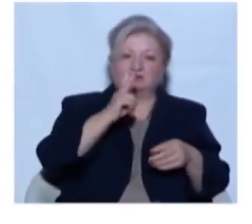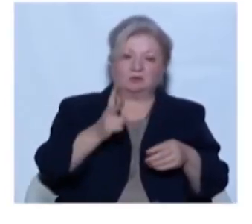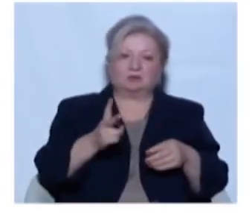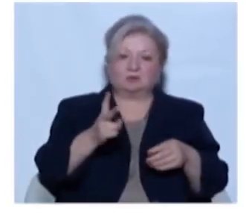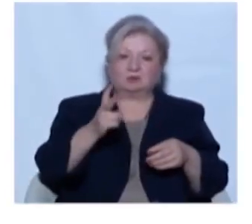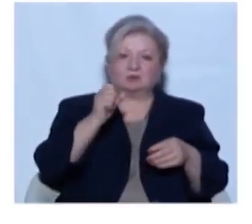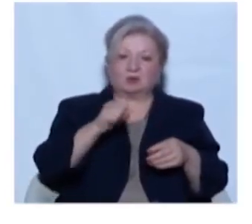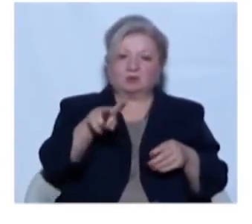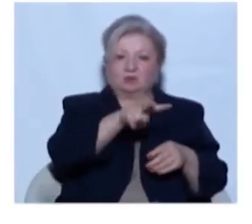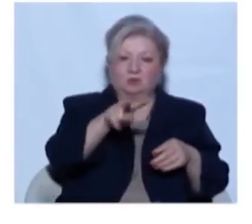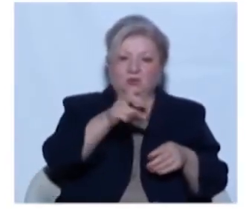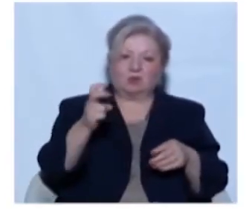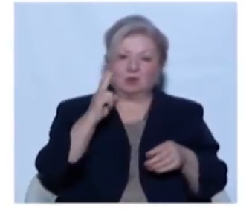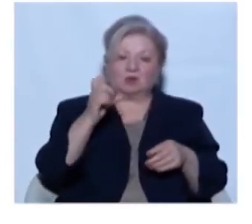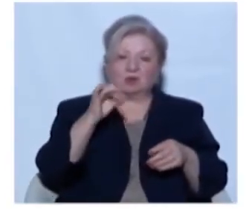ფაქტიურად წარდგნენ